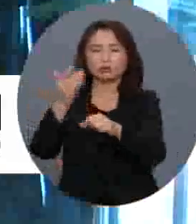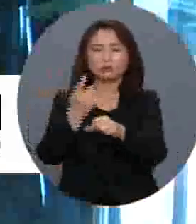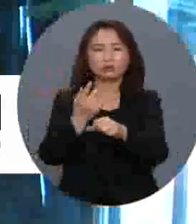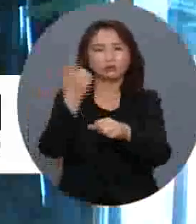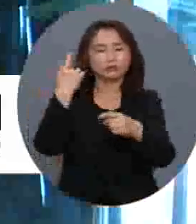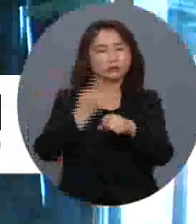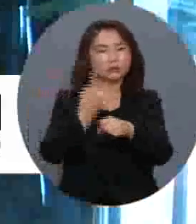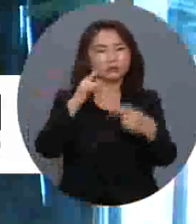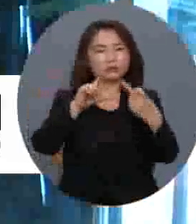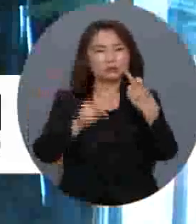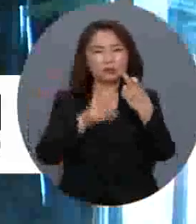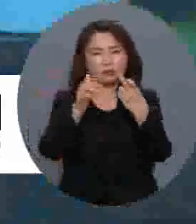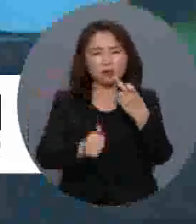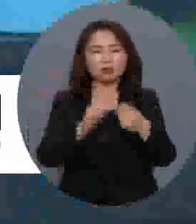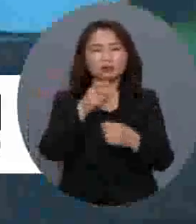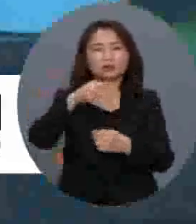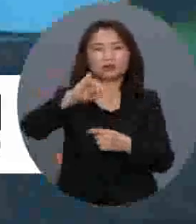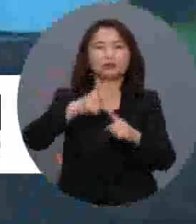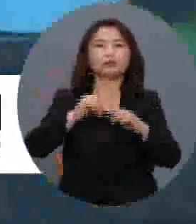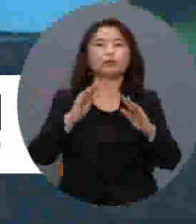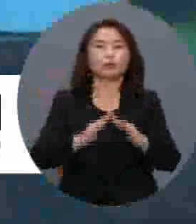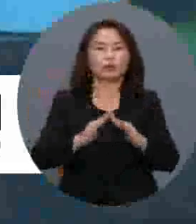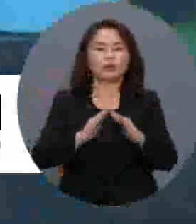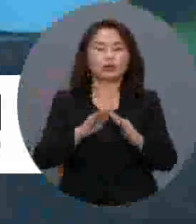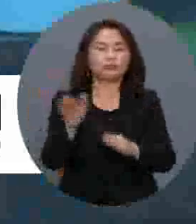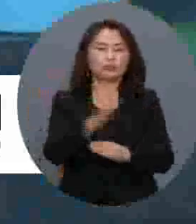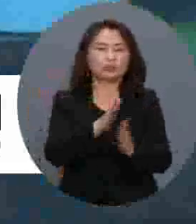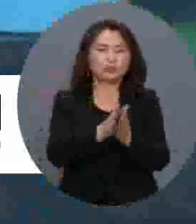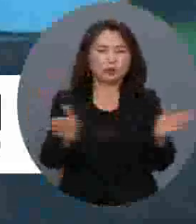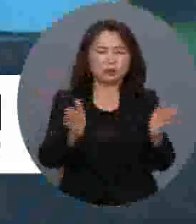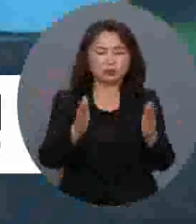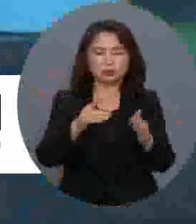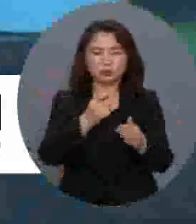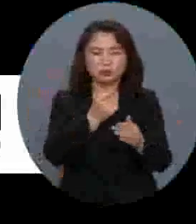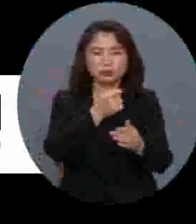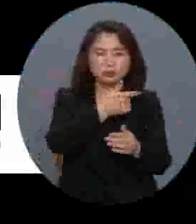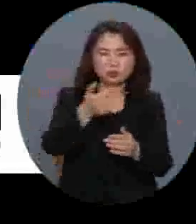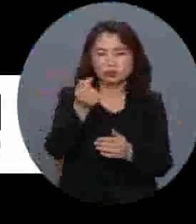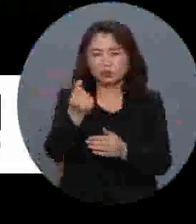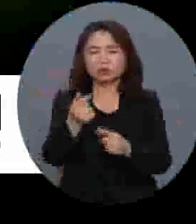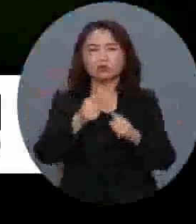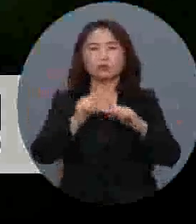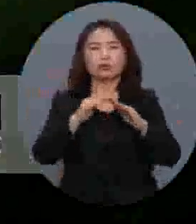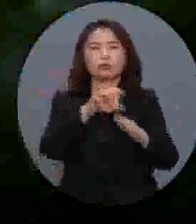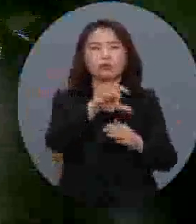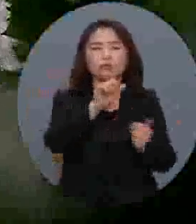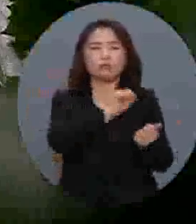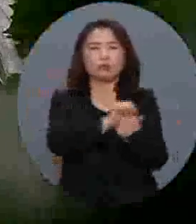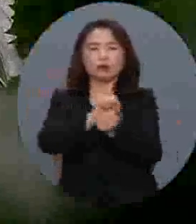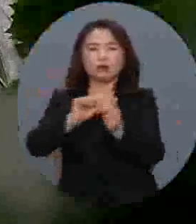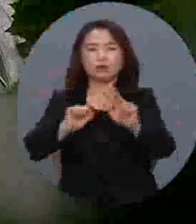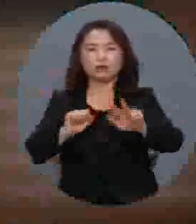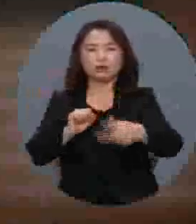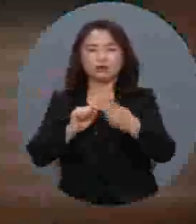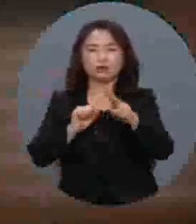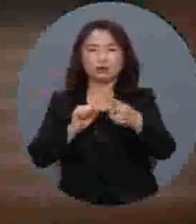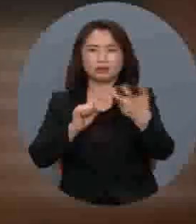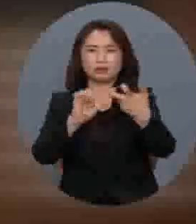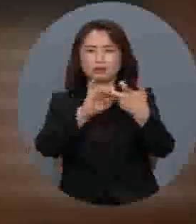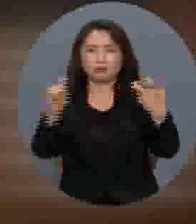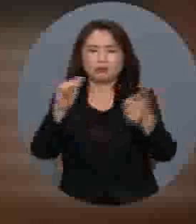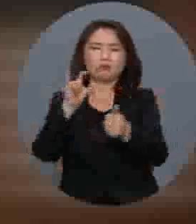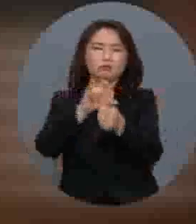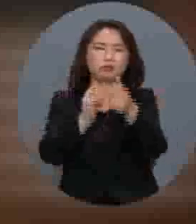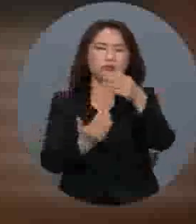지난달 11일 영신교회가 시작입니다. 이후 크고 작은 교회발 전파로 모두 270여 명이